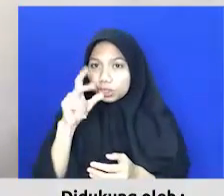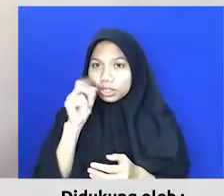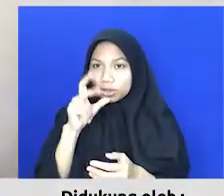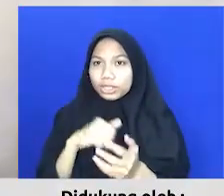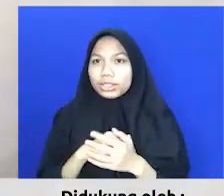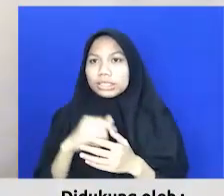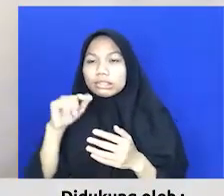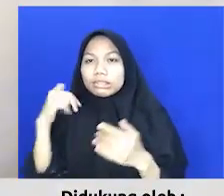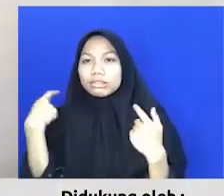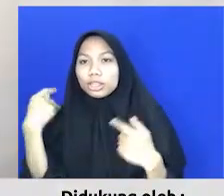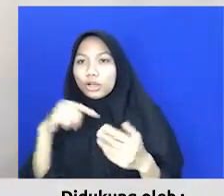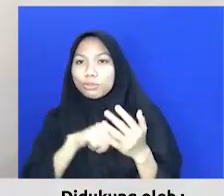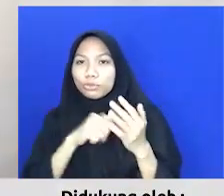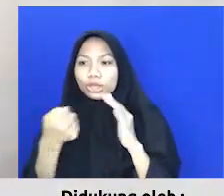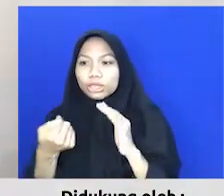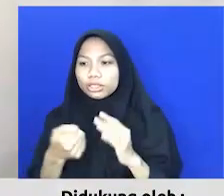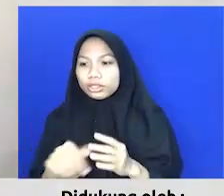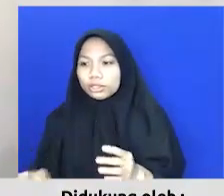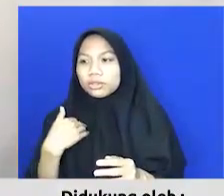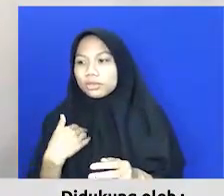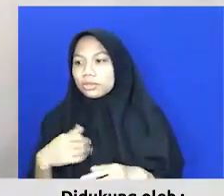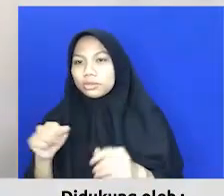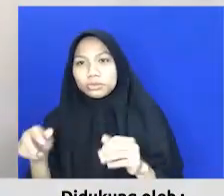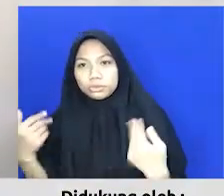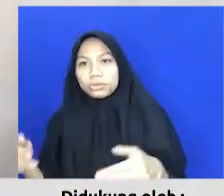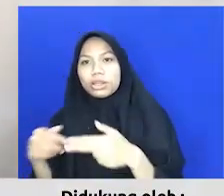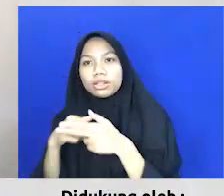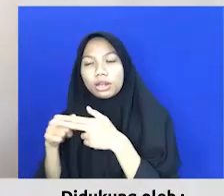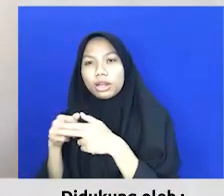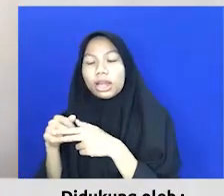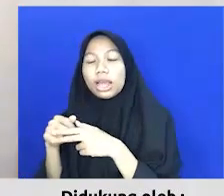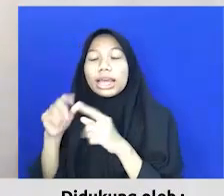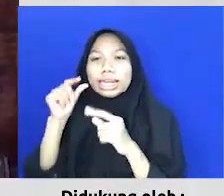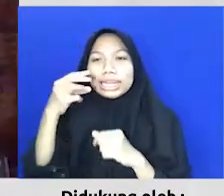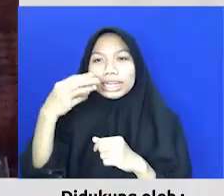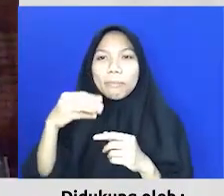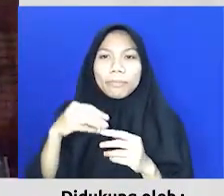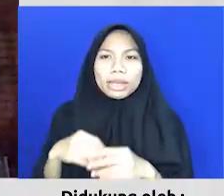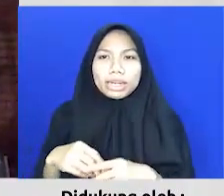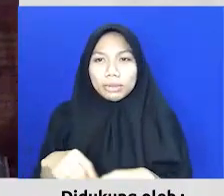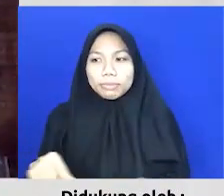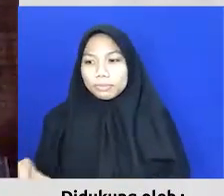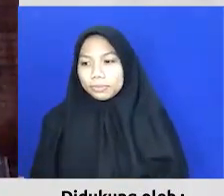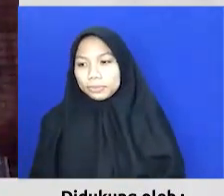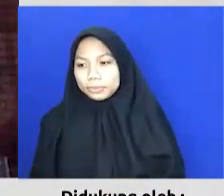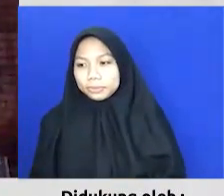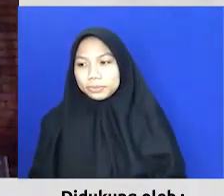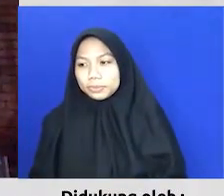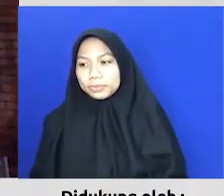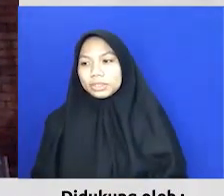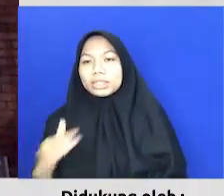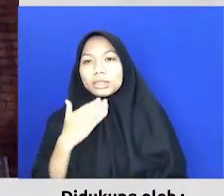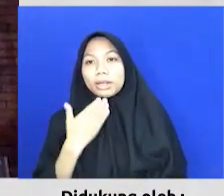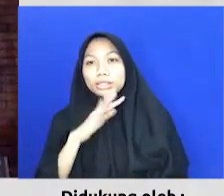tahun Usmar Ismail, seorang sutradara film, seorang